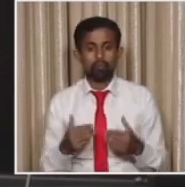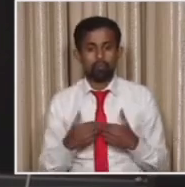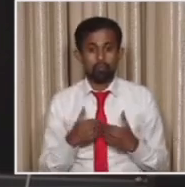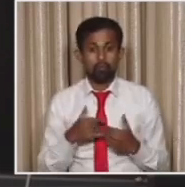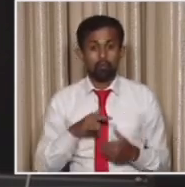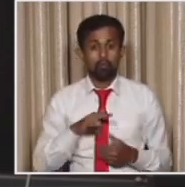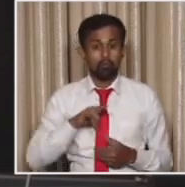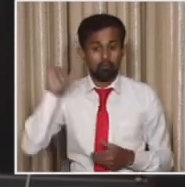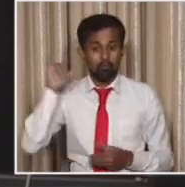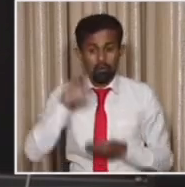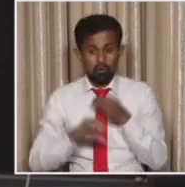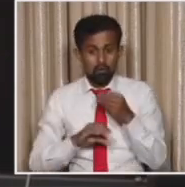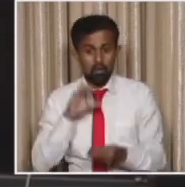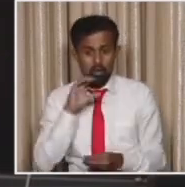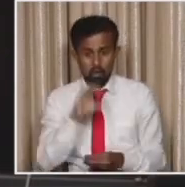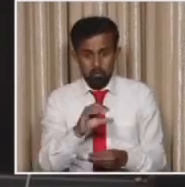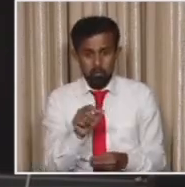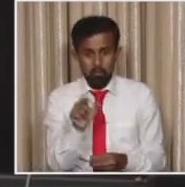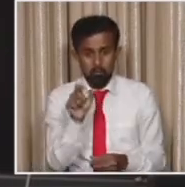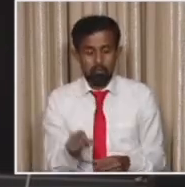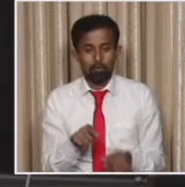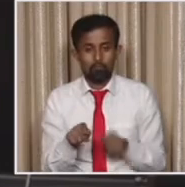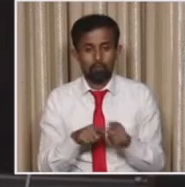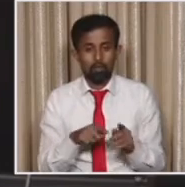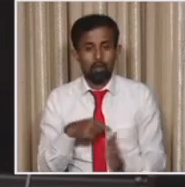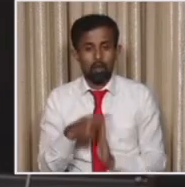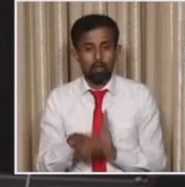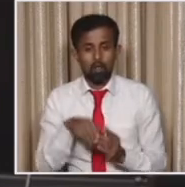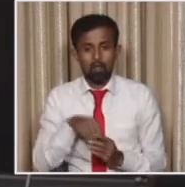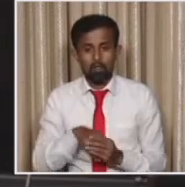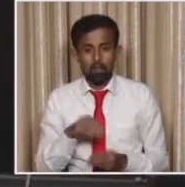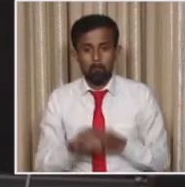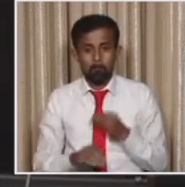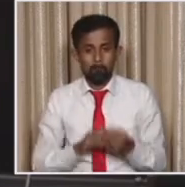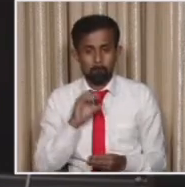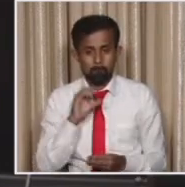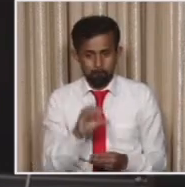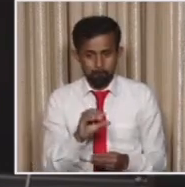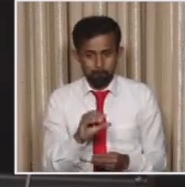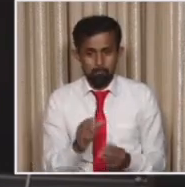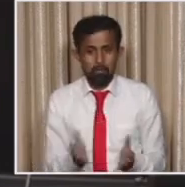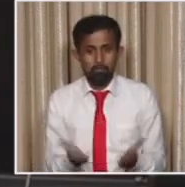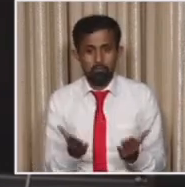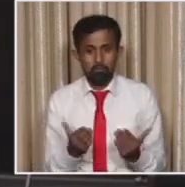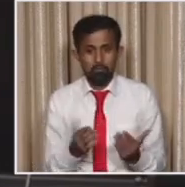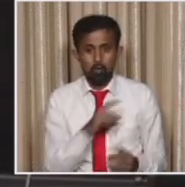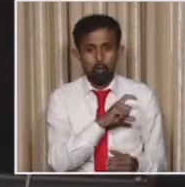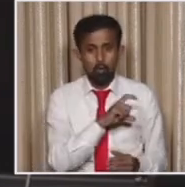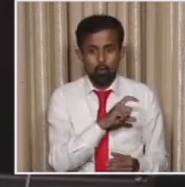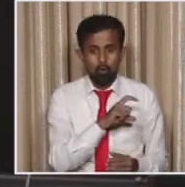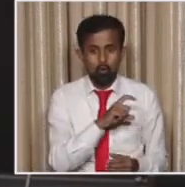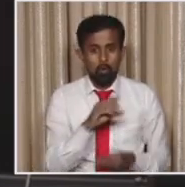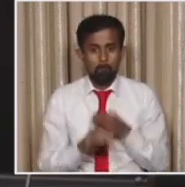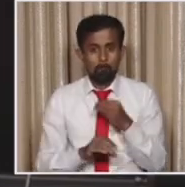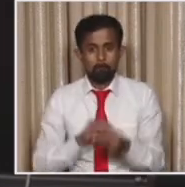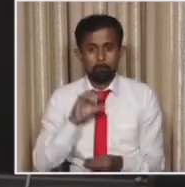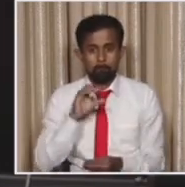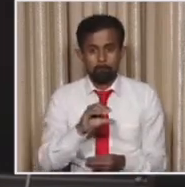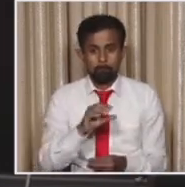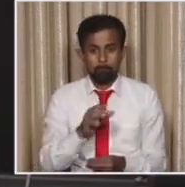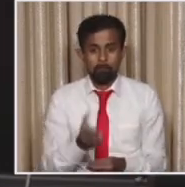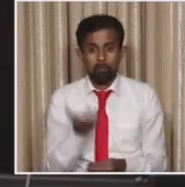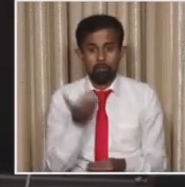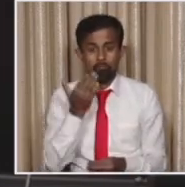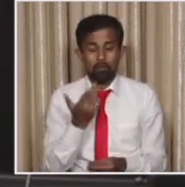විදේශ ආයෝජකින්ට වගේම දේශීය ආයෝජකයන්ගුත් මේකේ ආයෝජන කරන්නේ කොළඹ ආයෝජනය කරනවට වැඩිය